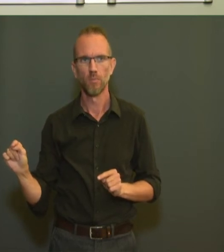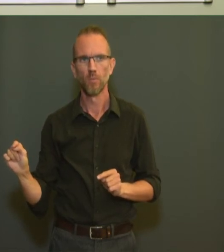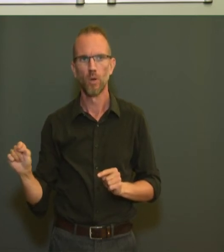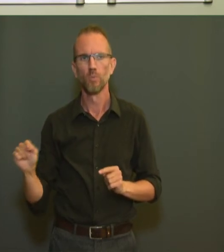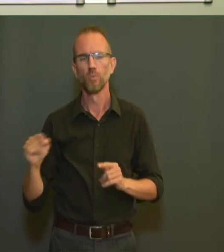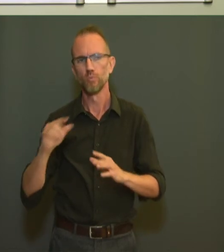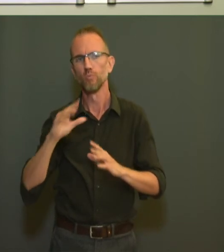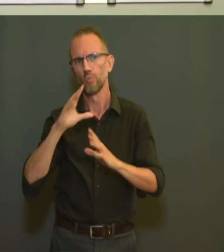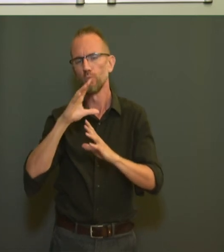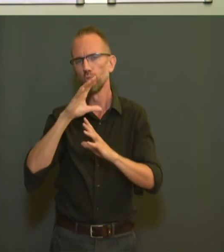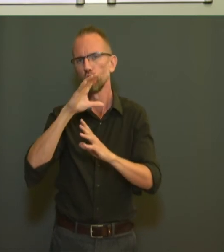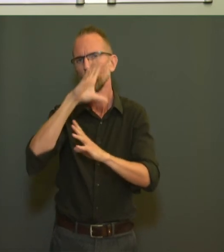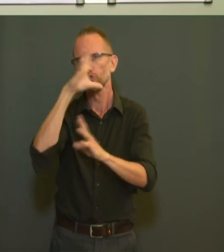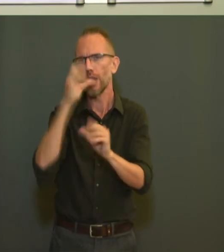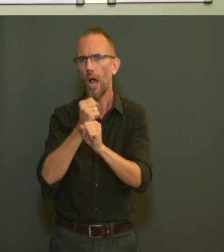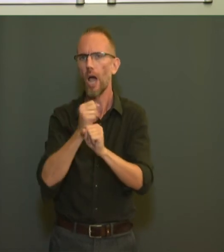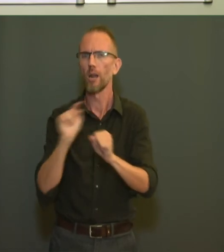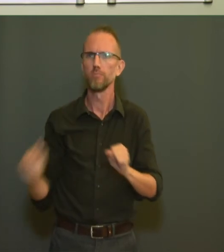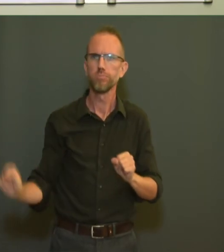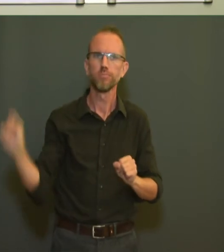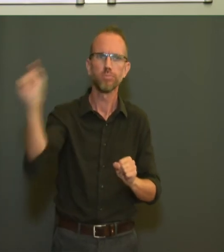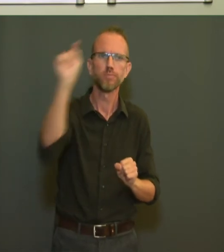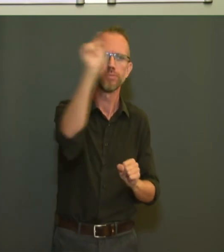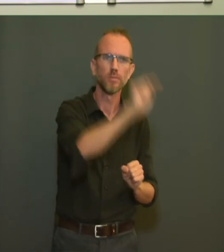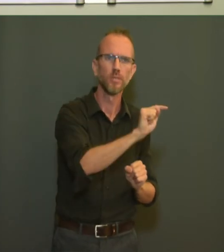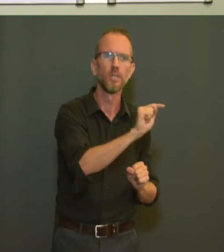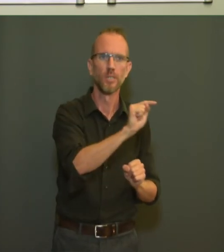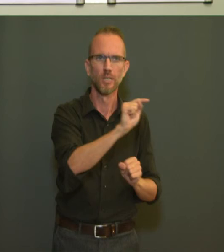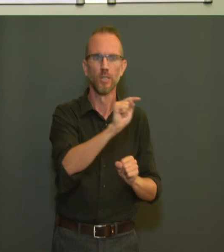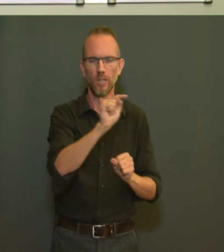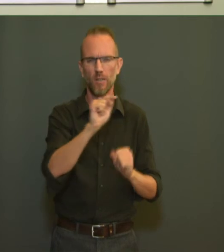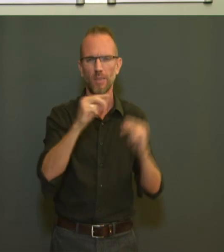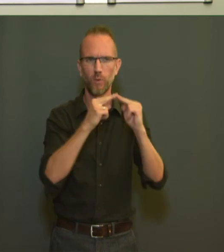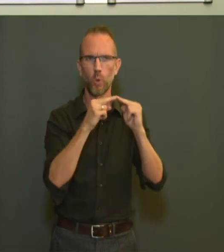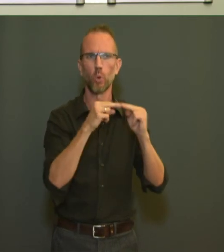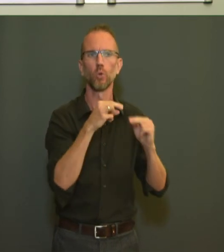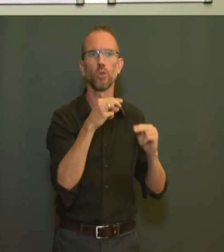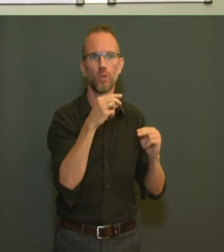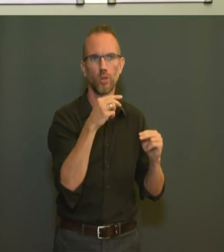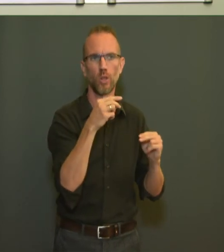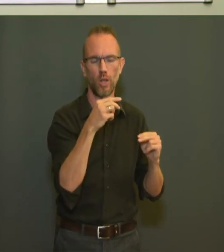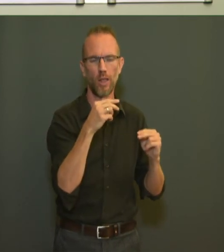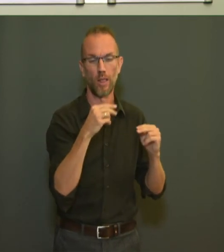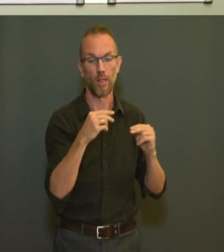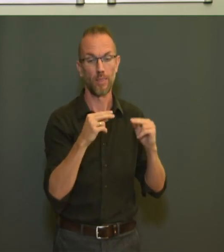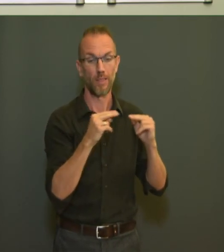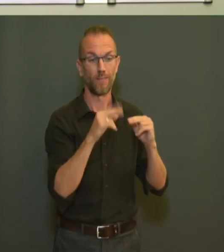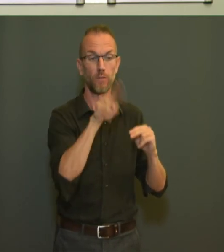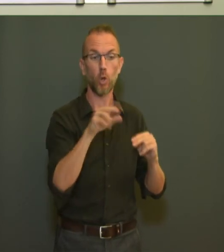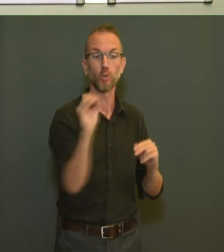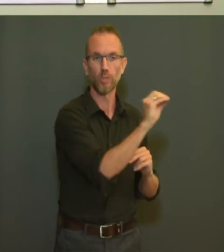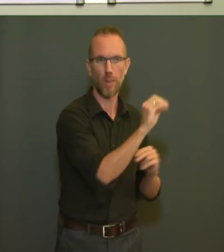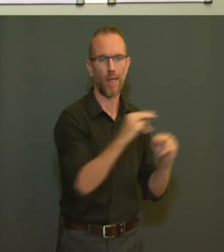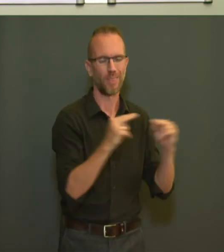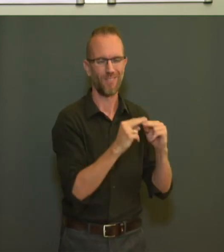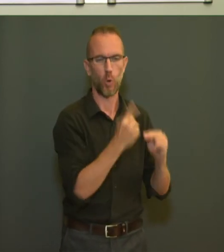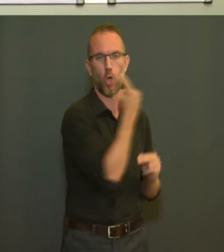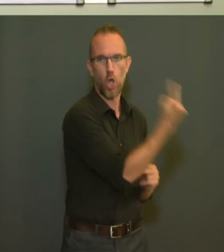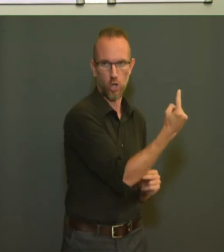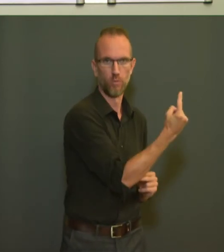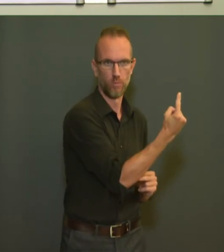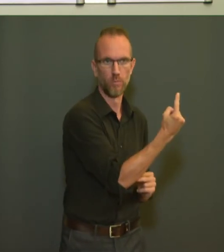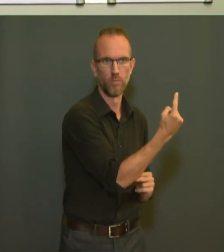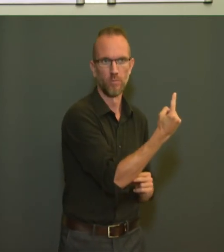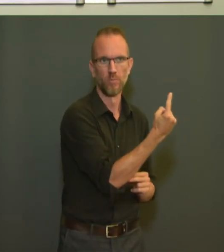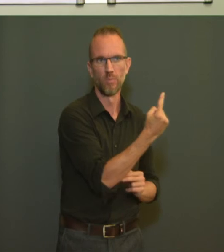encore actuellement à un niveau 1, c'est la Flandre occidentale. Vu l'augmentation des cas qu'on vous a détaillé aujourd'hui, on peut se poser la question pour ce